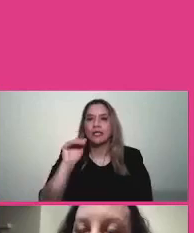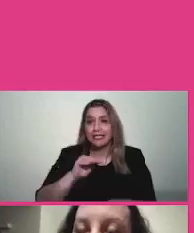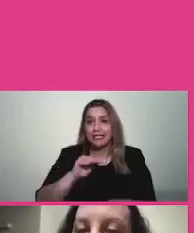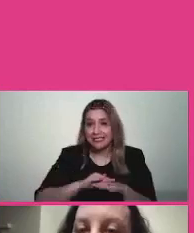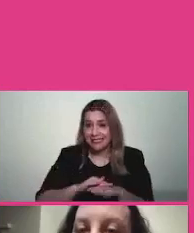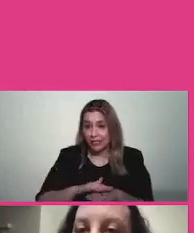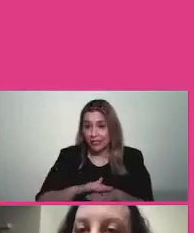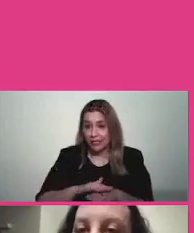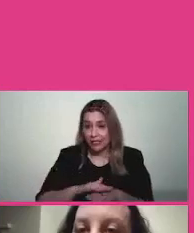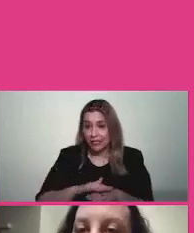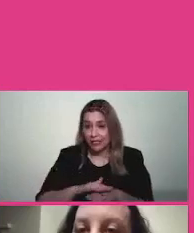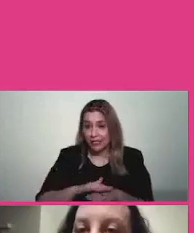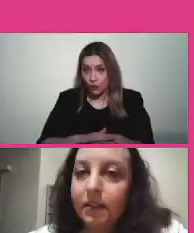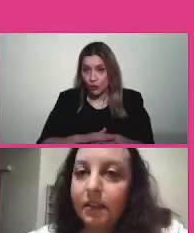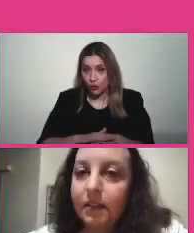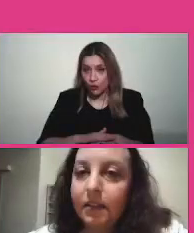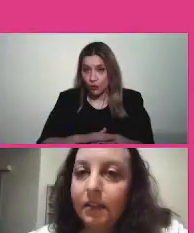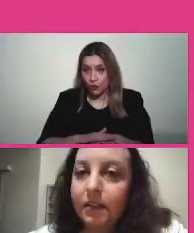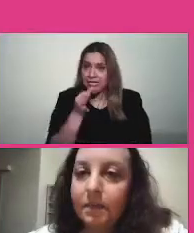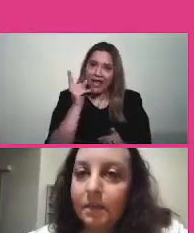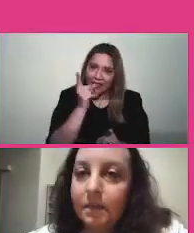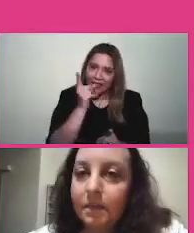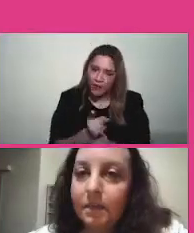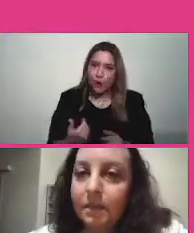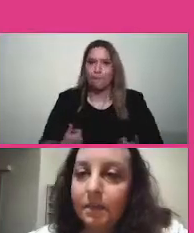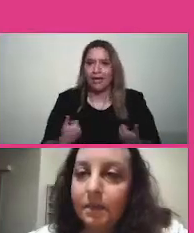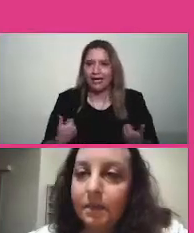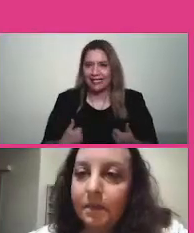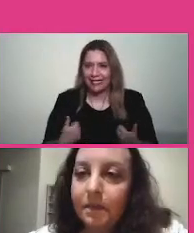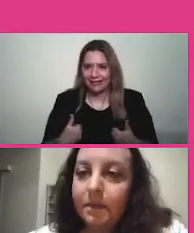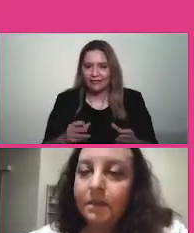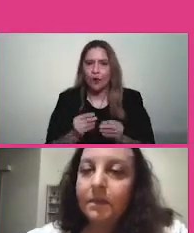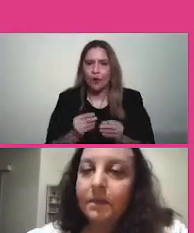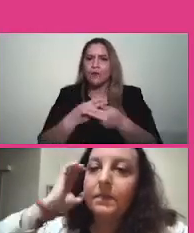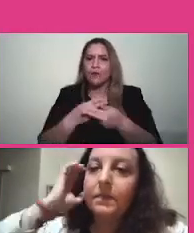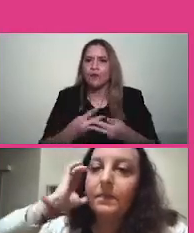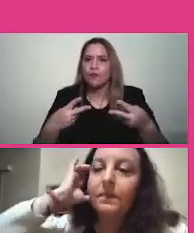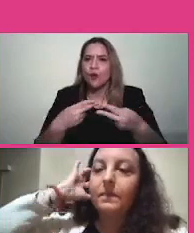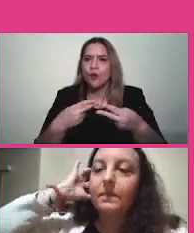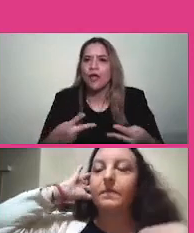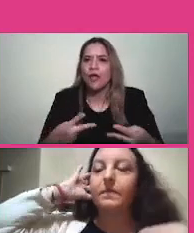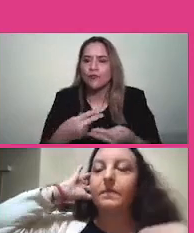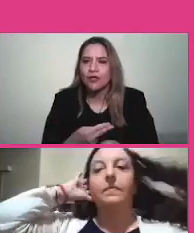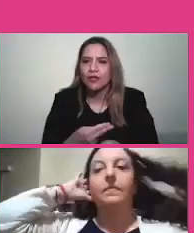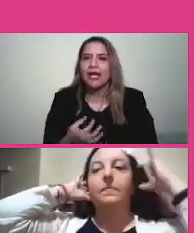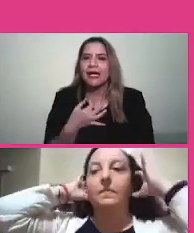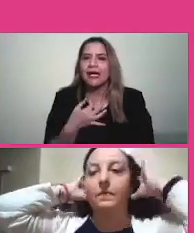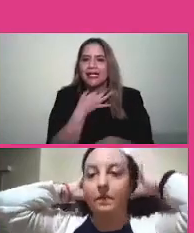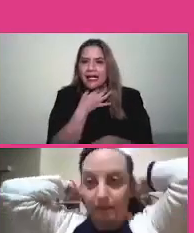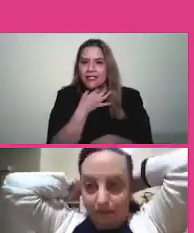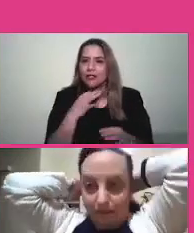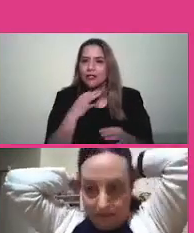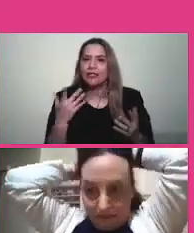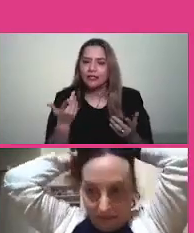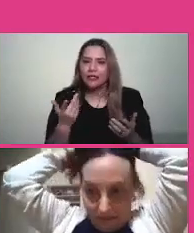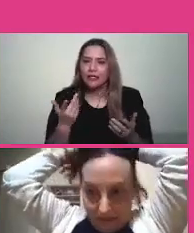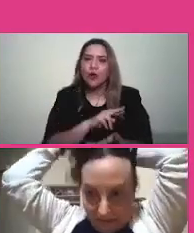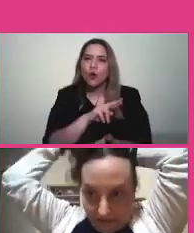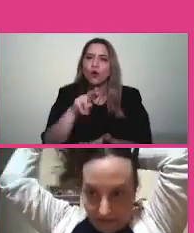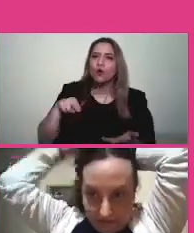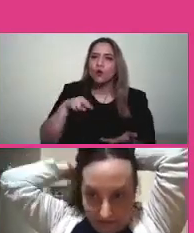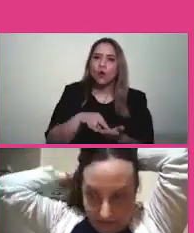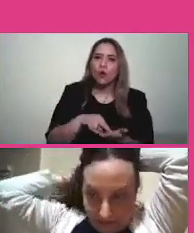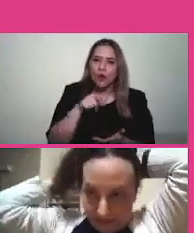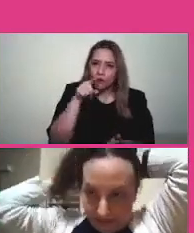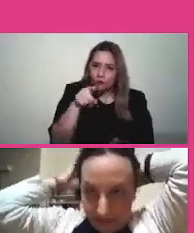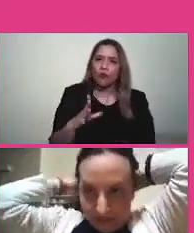Να πω μάλιστα ότι για ένα συγκεκριμένο παιχνίδι, το παιχνίδι με τεμποδίων, που χρειαζόταν να μπούμε στη θέση έτσι, του ανθρώπου